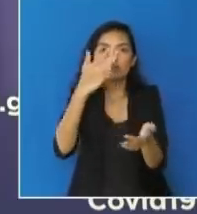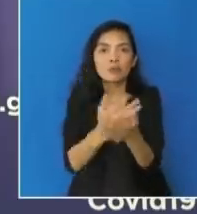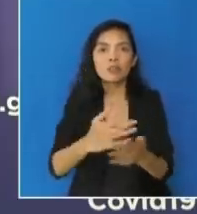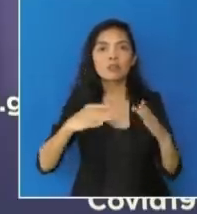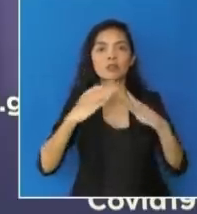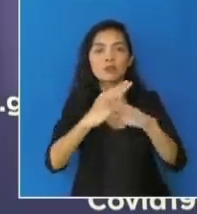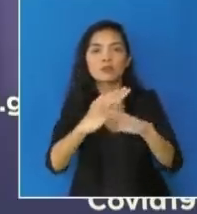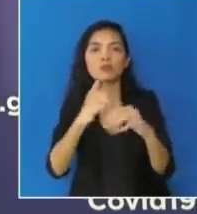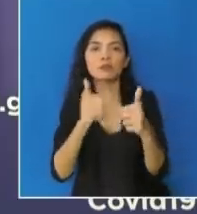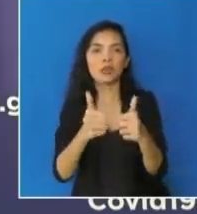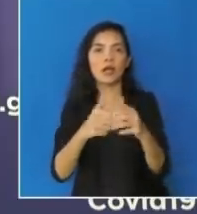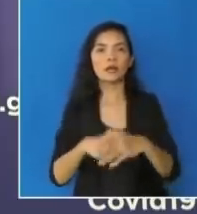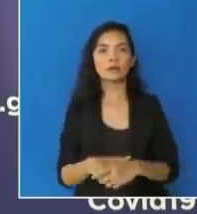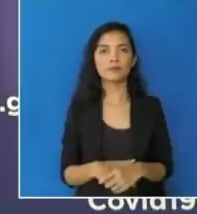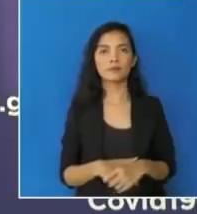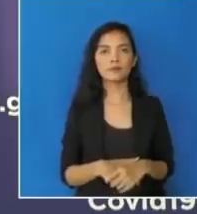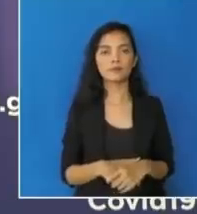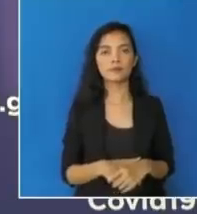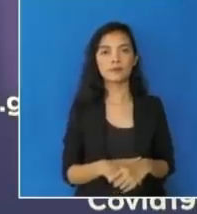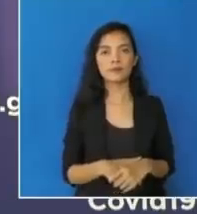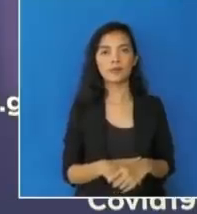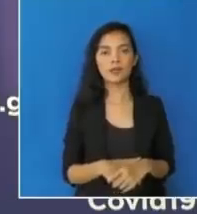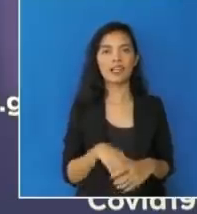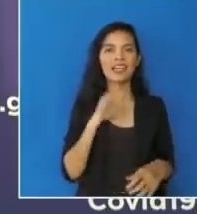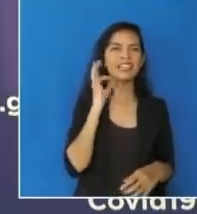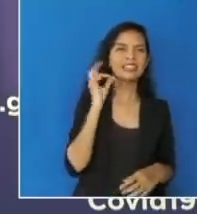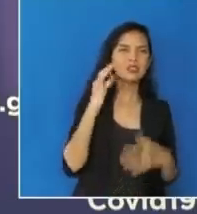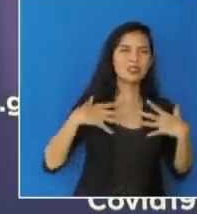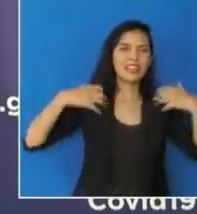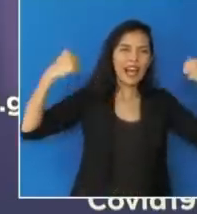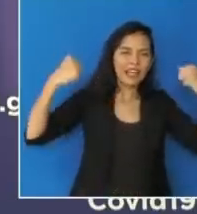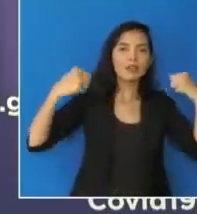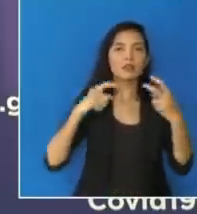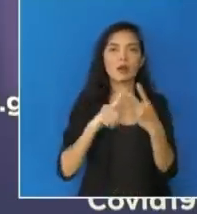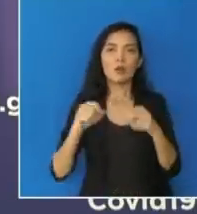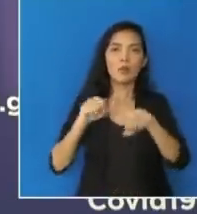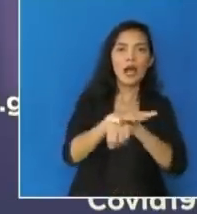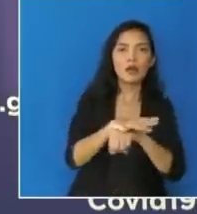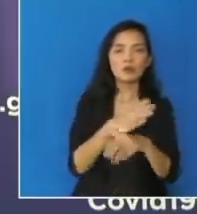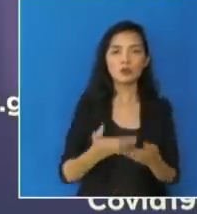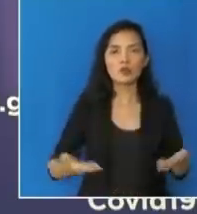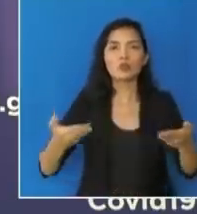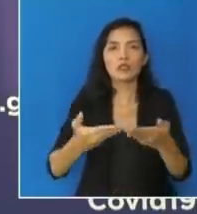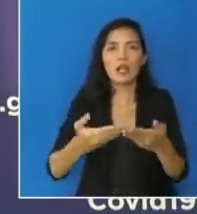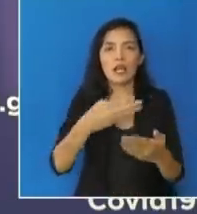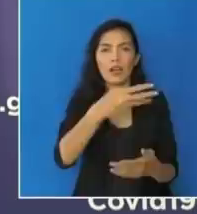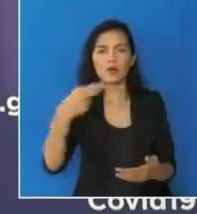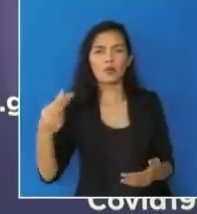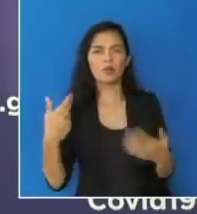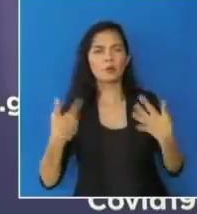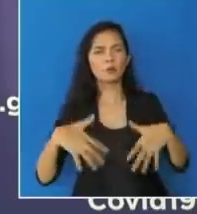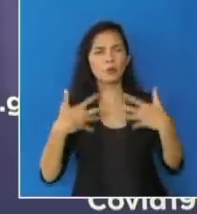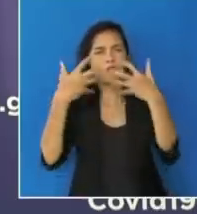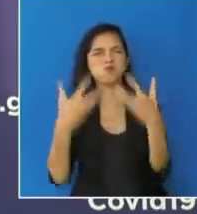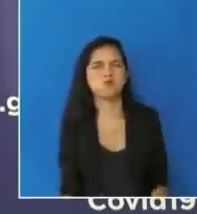Saudara-saudara, tantangan risiko kesehatan dan dampaknya dalam kehidupan sosial ekonomi sudah cukup berat.